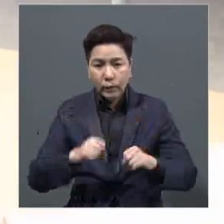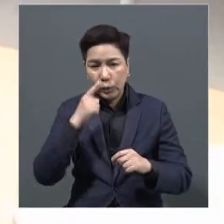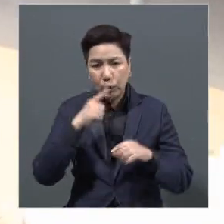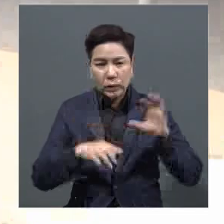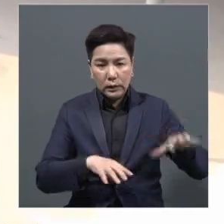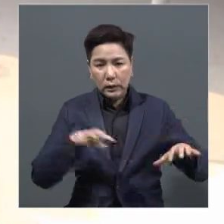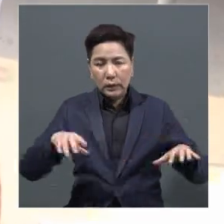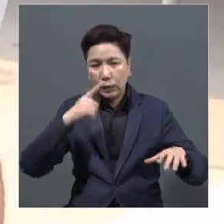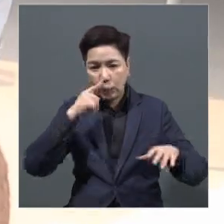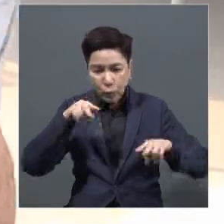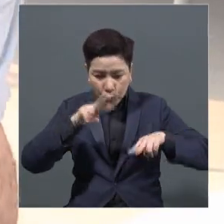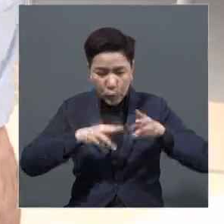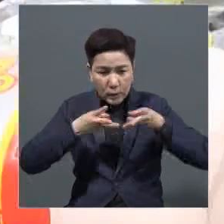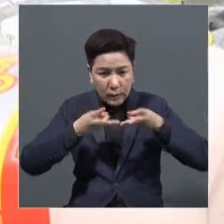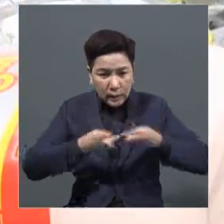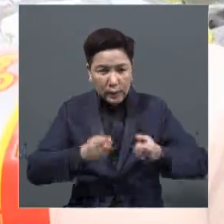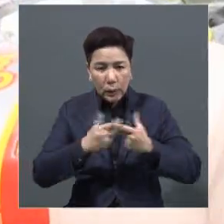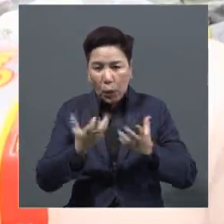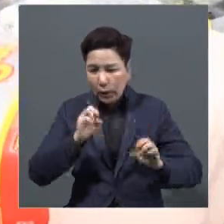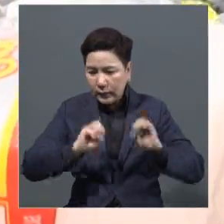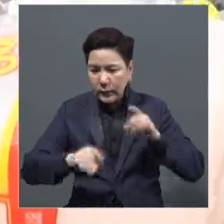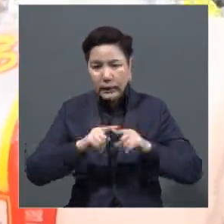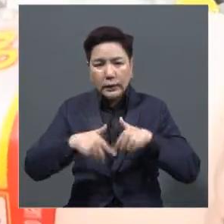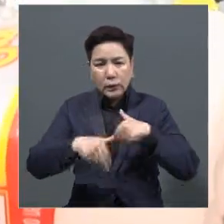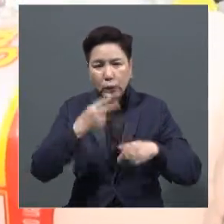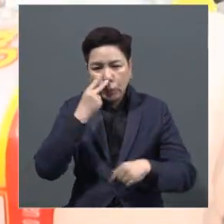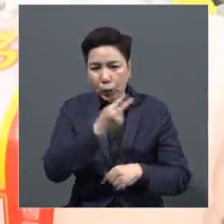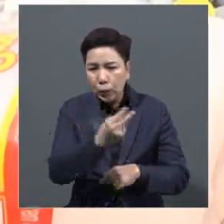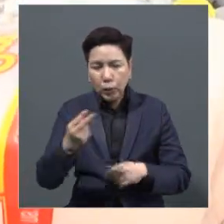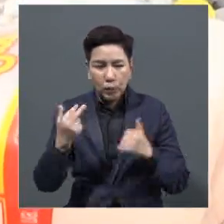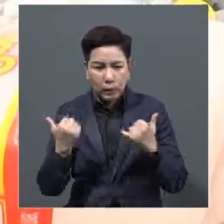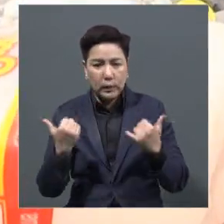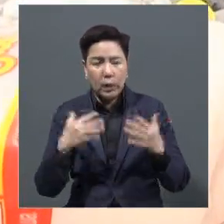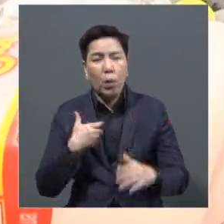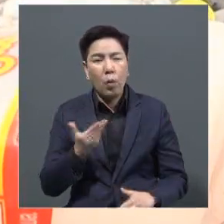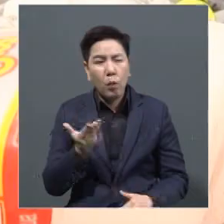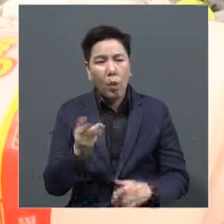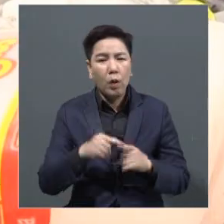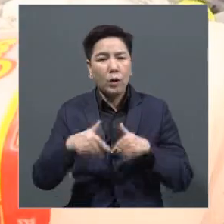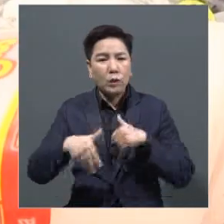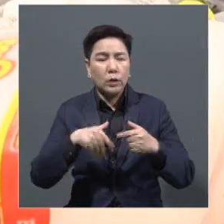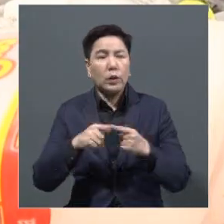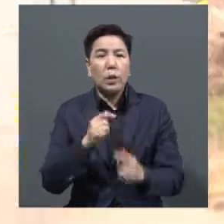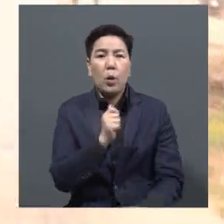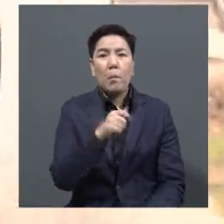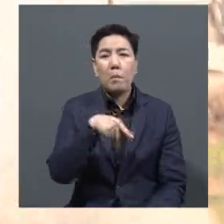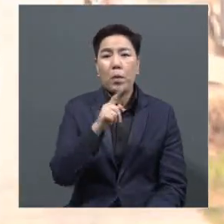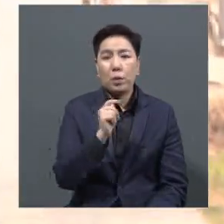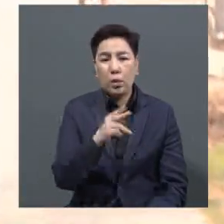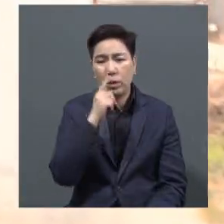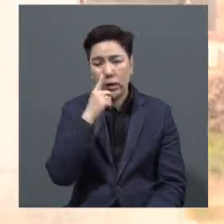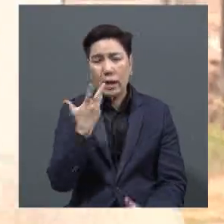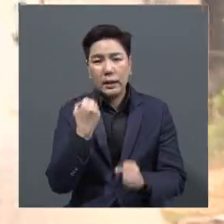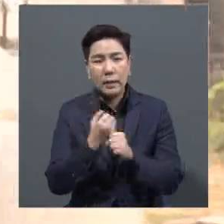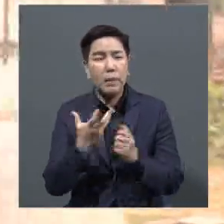แห่งนะครับกวดขันเรื่องของการทิ้งขยะในที่สาธารณะนอกจากนี้ยังขอให้องค์การปกครองส่วนท้องถิ่นครับไปขับ